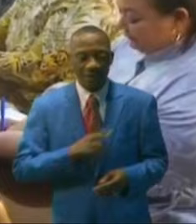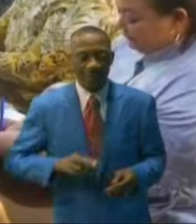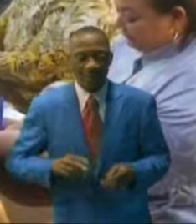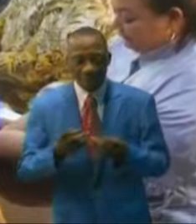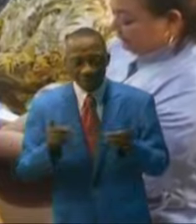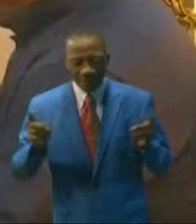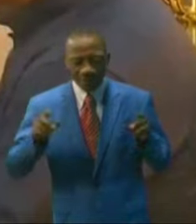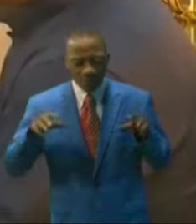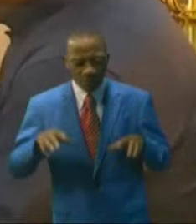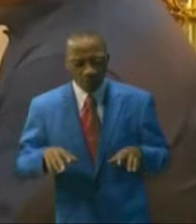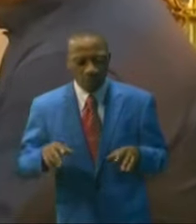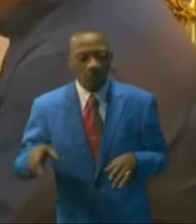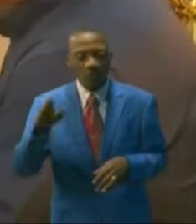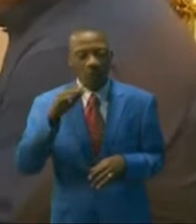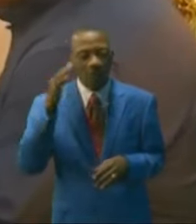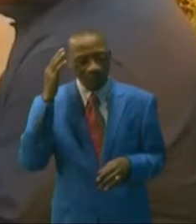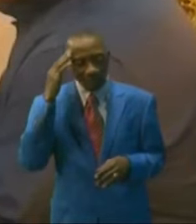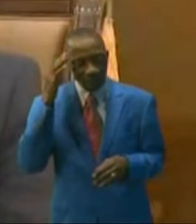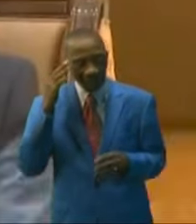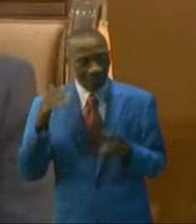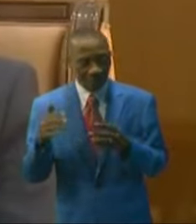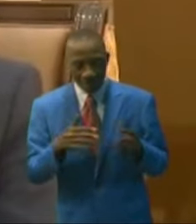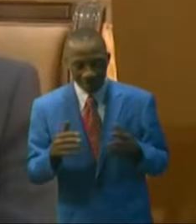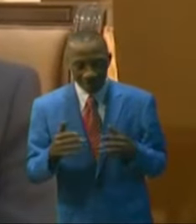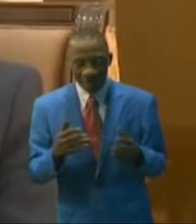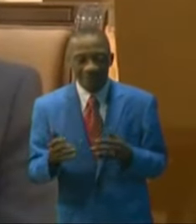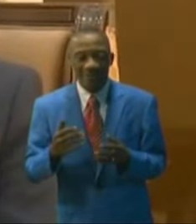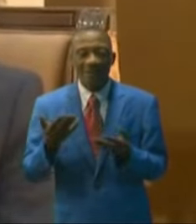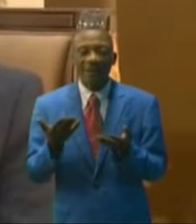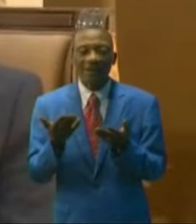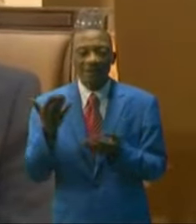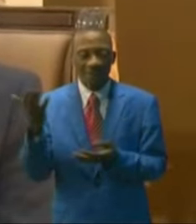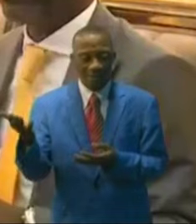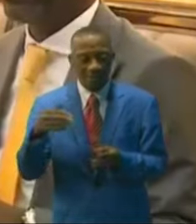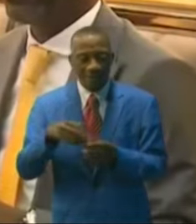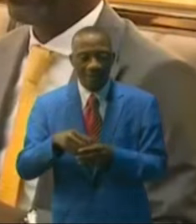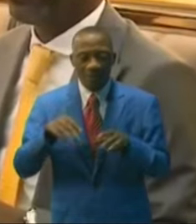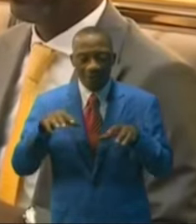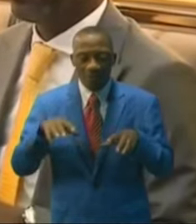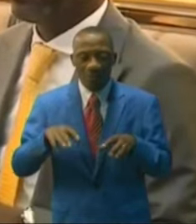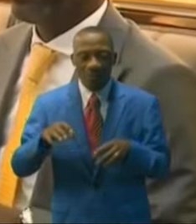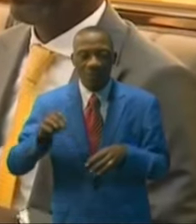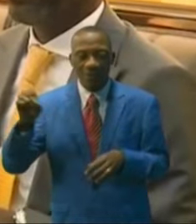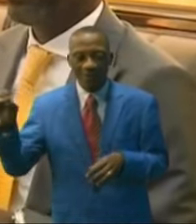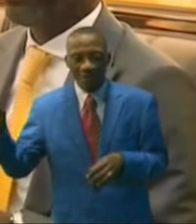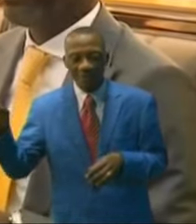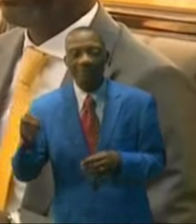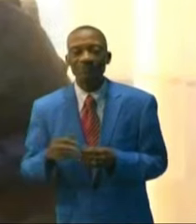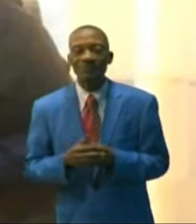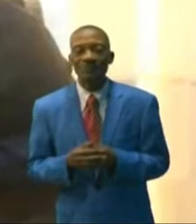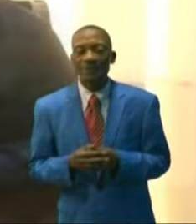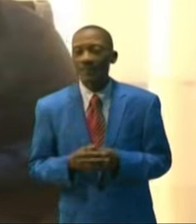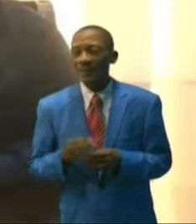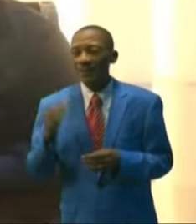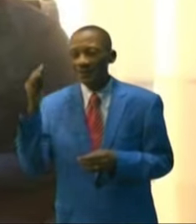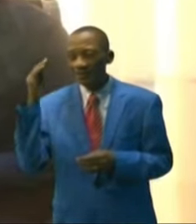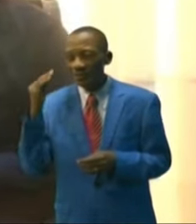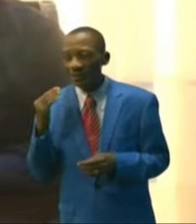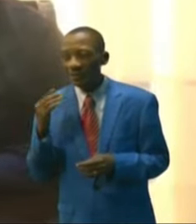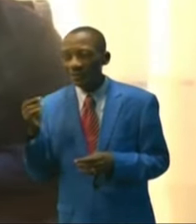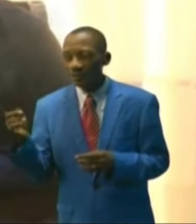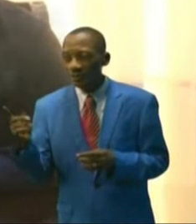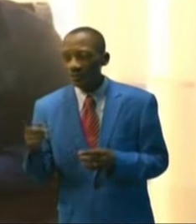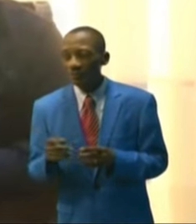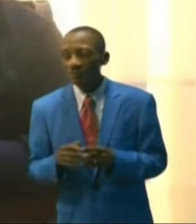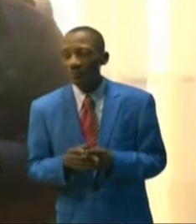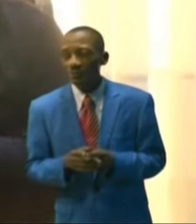Lord Collins, ministre d'État britannique pour l'Afrique et les droits humains, a réitéré la volonté de son pays, le Royaume-Uni, à